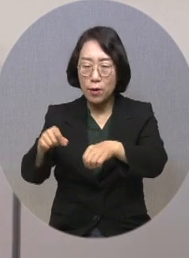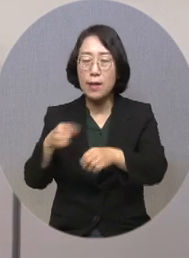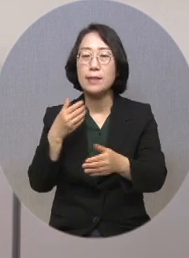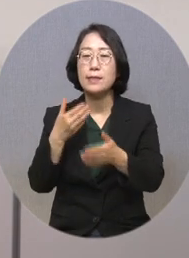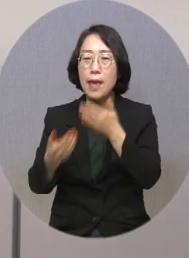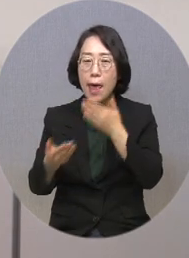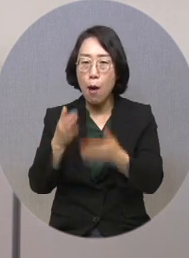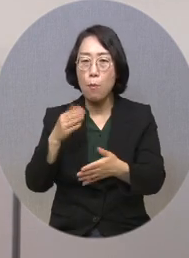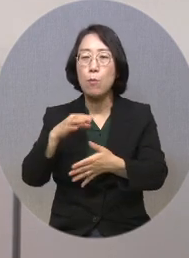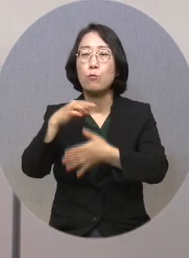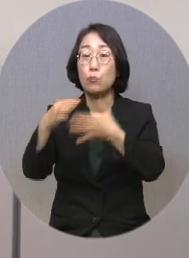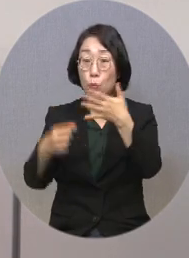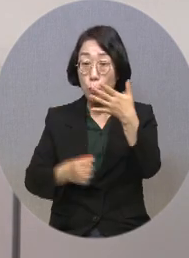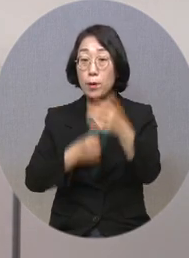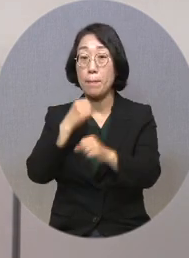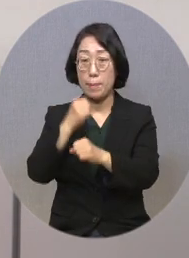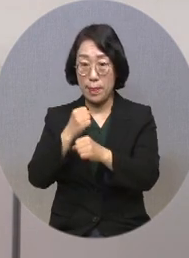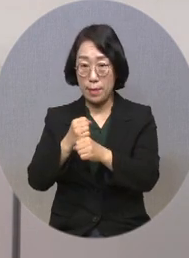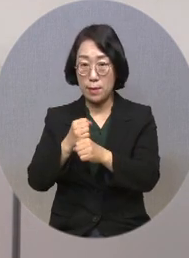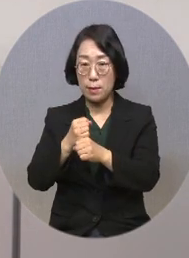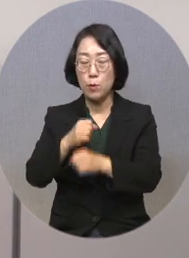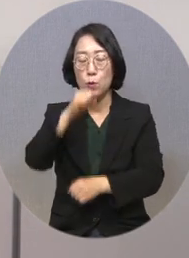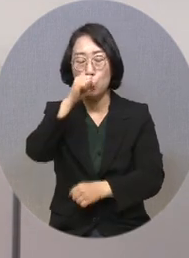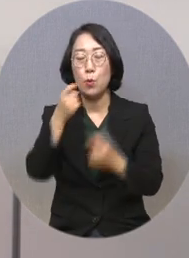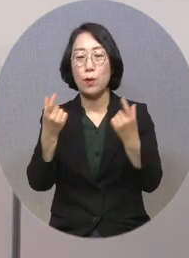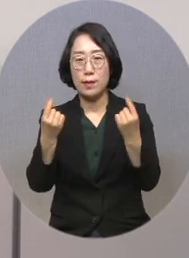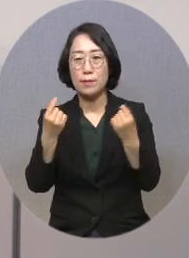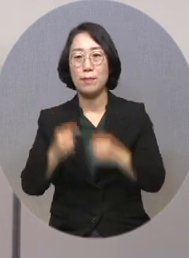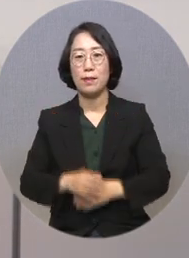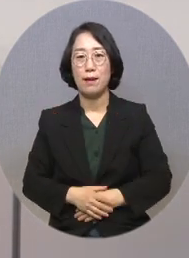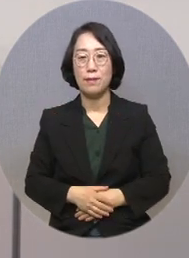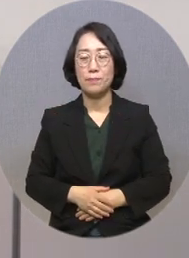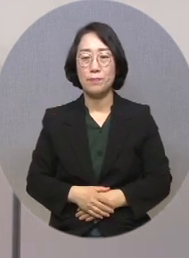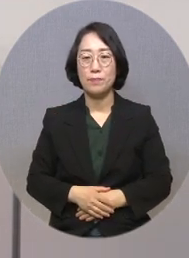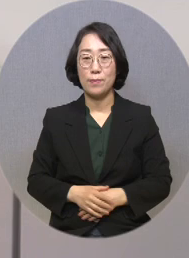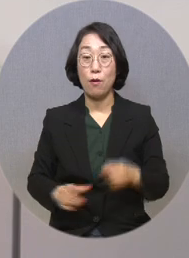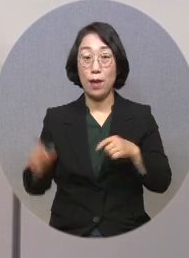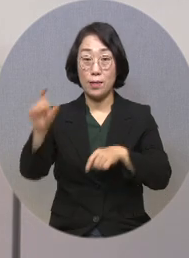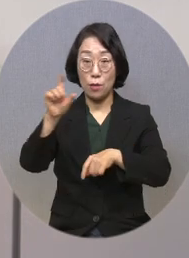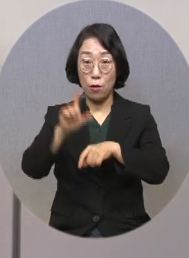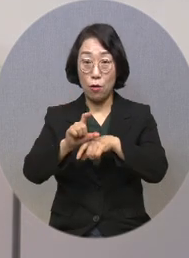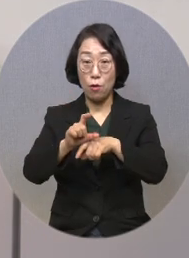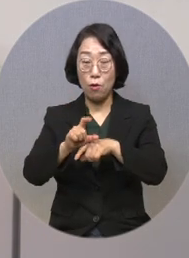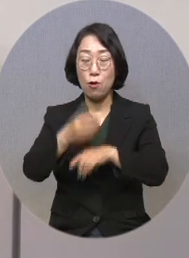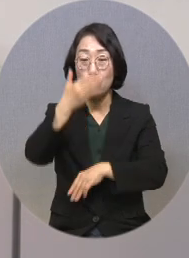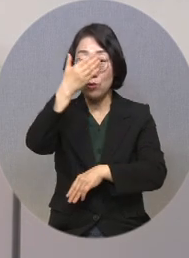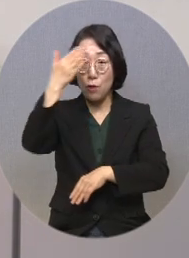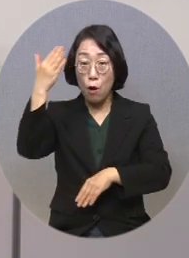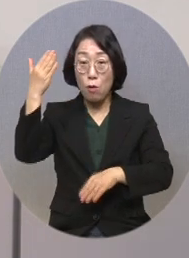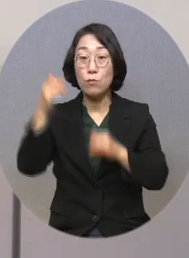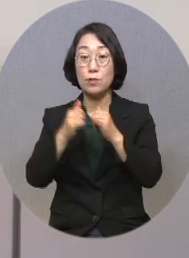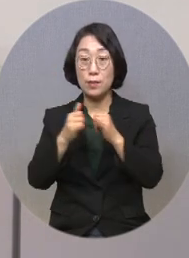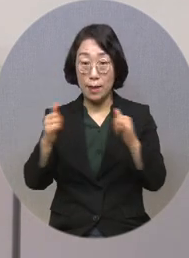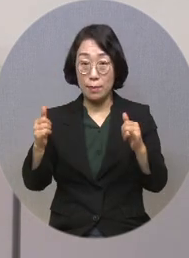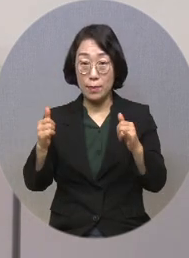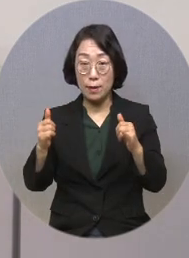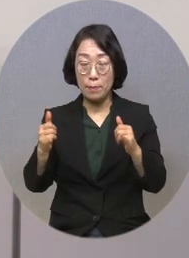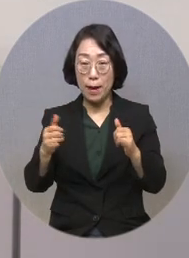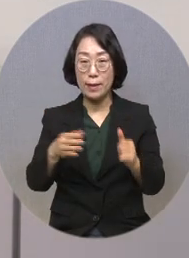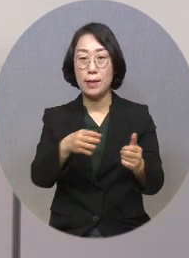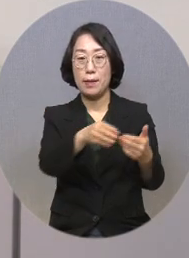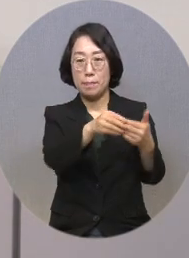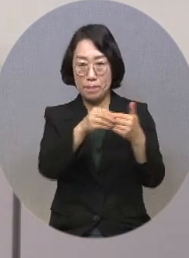체험 프로그램 도입이 필요하다고 생각합니다. 아울러 청년 상인 유입 방안을